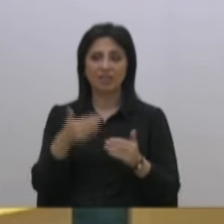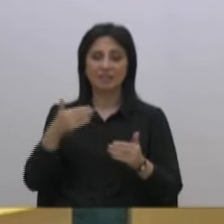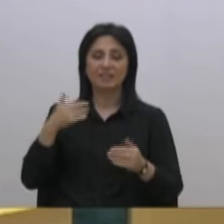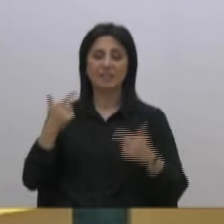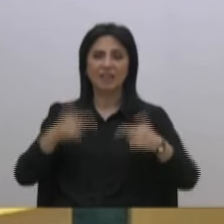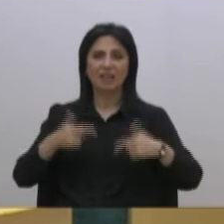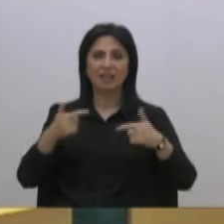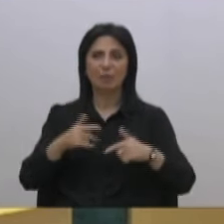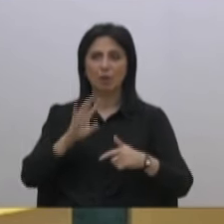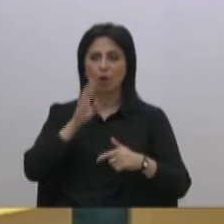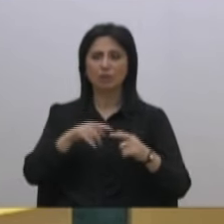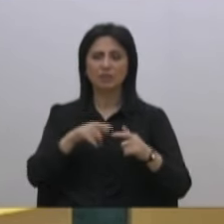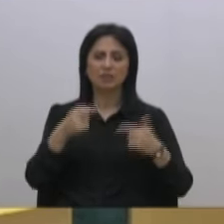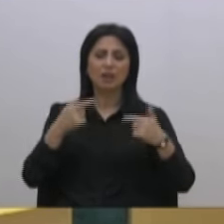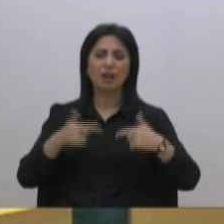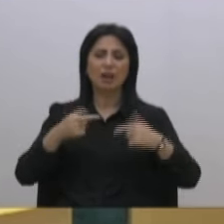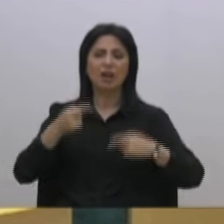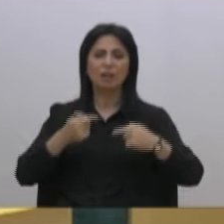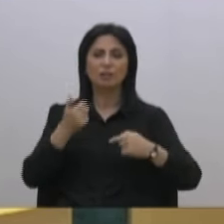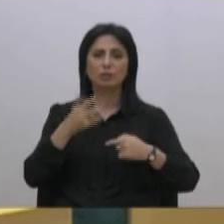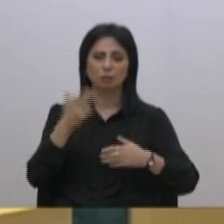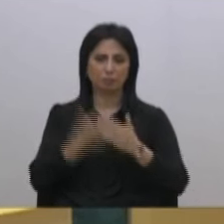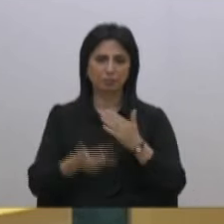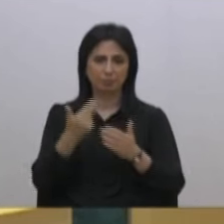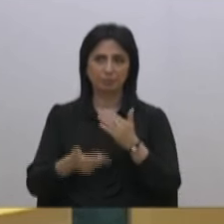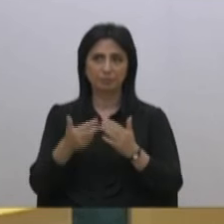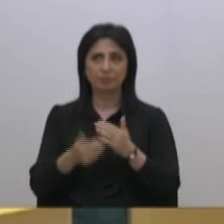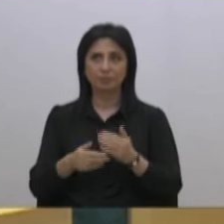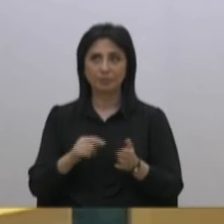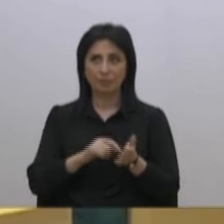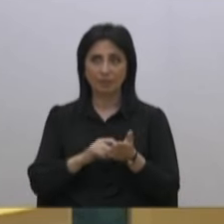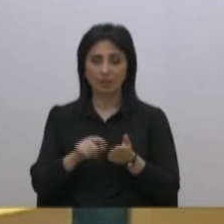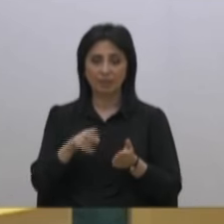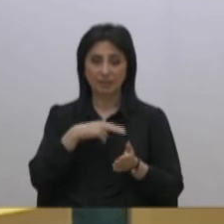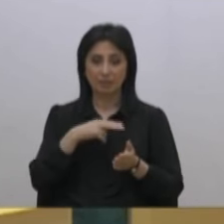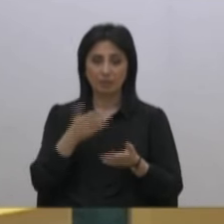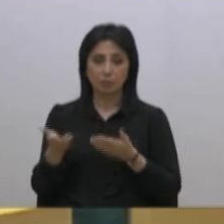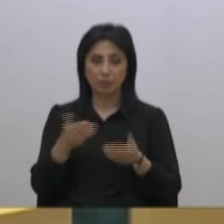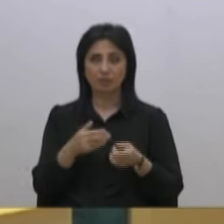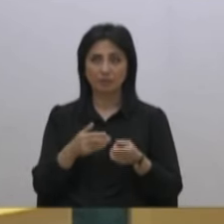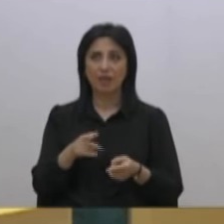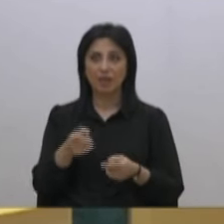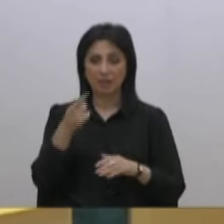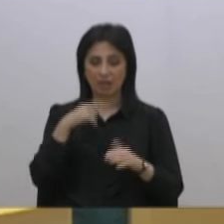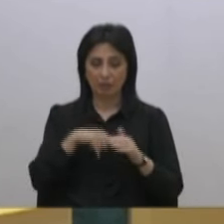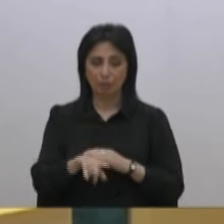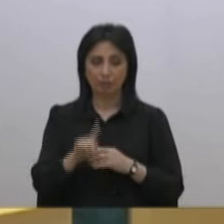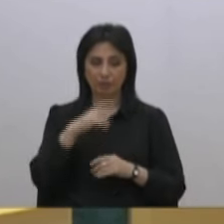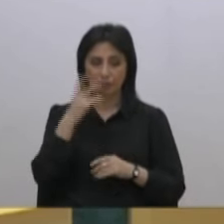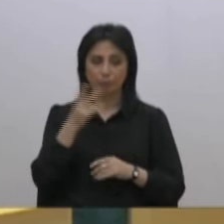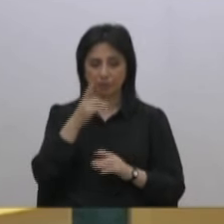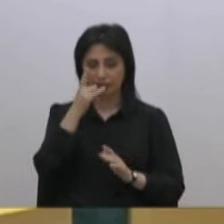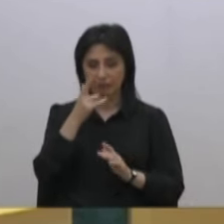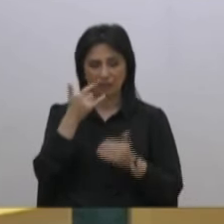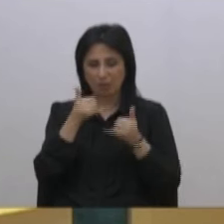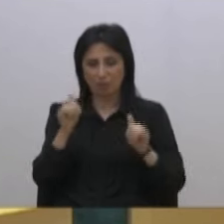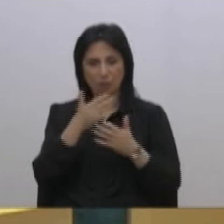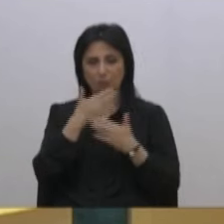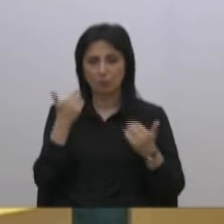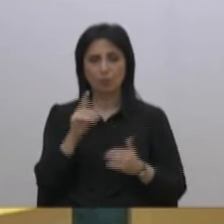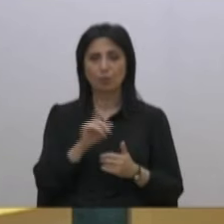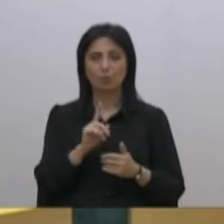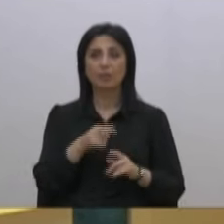დებატები, მთელი ამ 4 წლის განმავლობაში მანამდეც, მაგრამ ხას უსვამ ამ საპარლამენტო მოწვევას, აქედან გამომდინარე, რა თქმა უნდა, გასაკვირი არ არის,